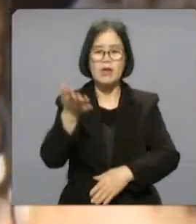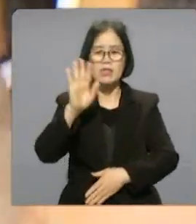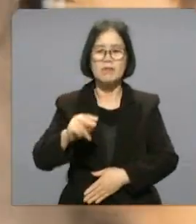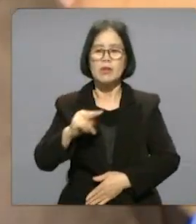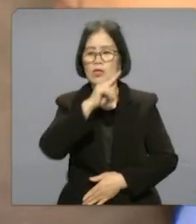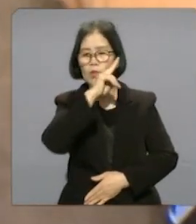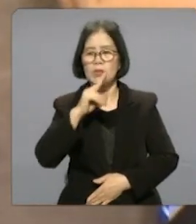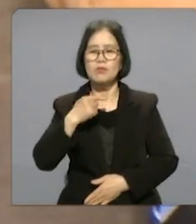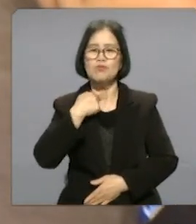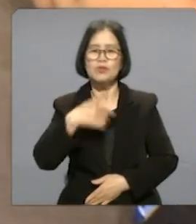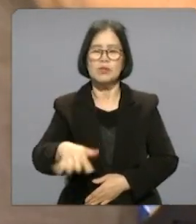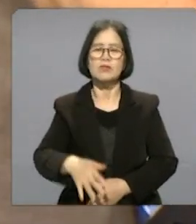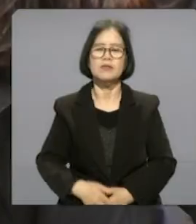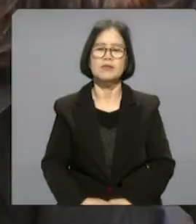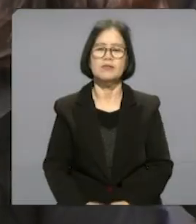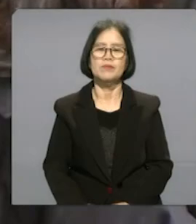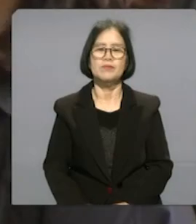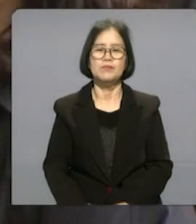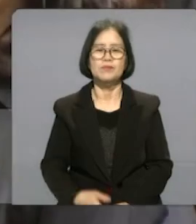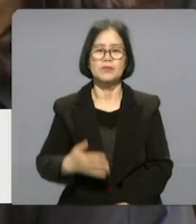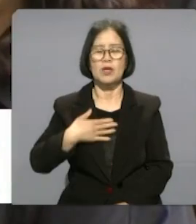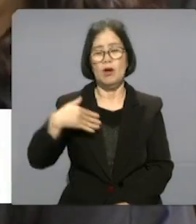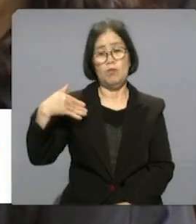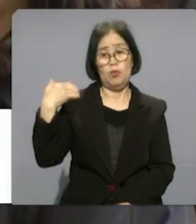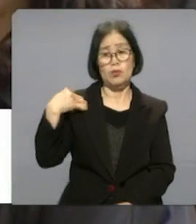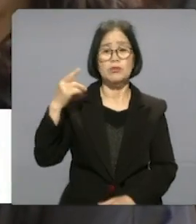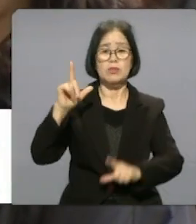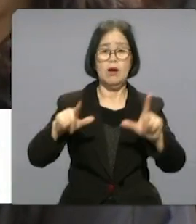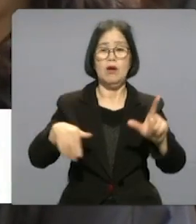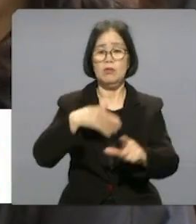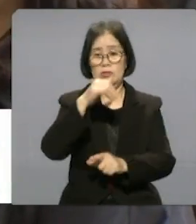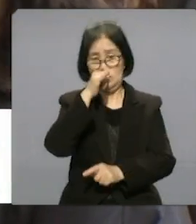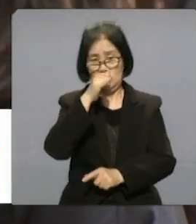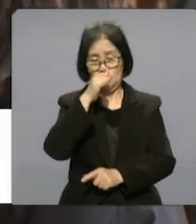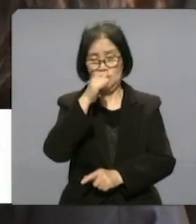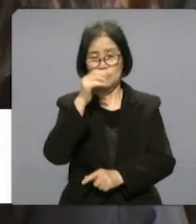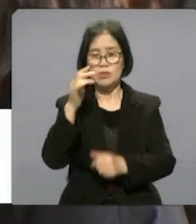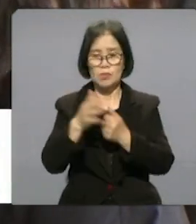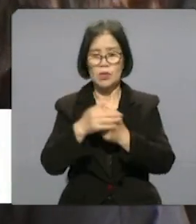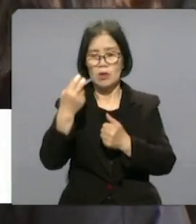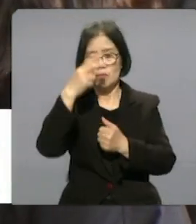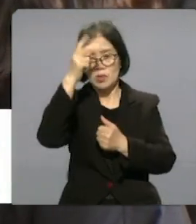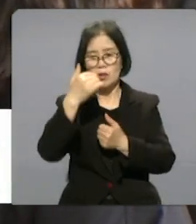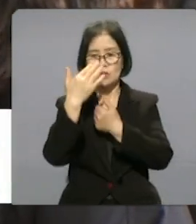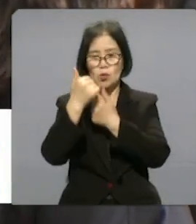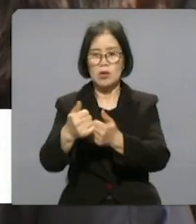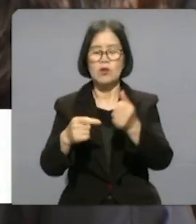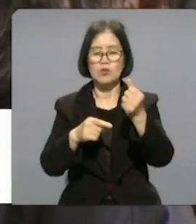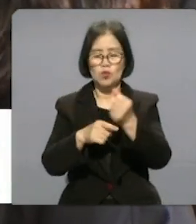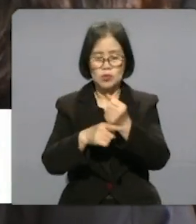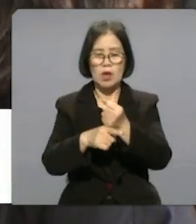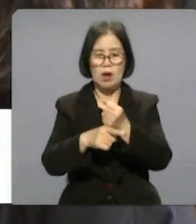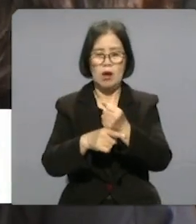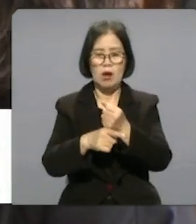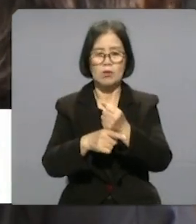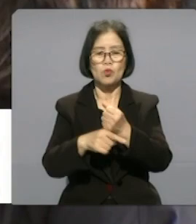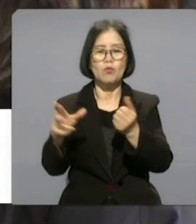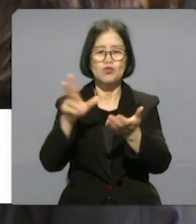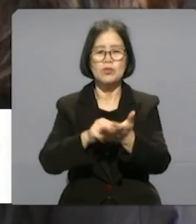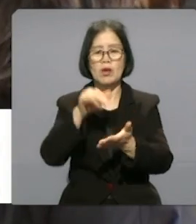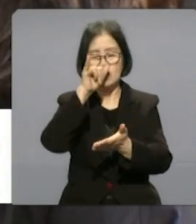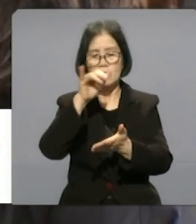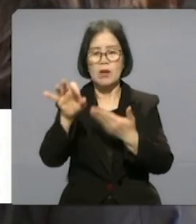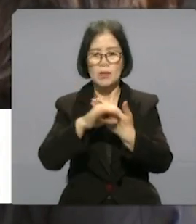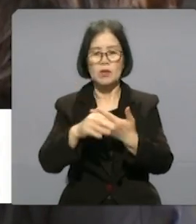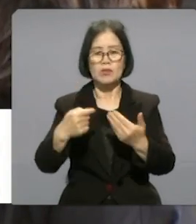혐의는 부인했습니다. 제가 모르는 상황이 있을 수도 있는 거기 때문에 검찰이 소환해서 조사할 것이고 또 만약에